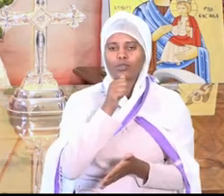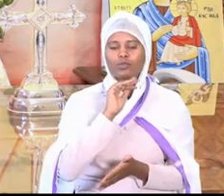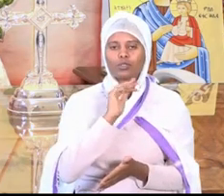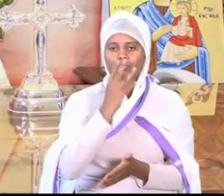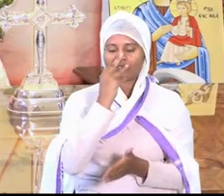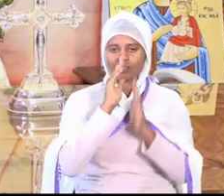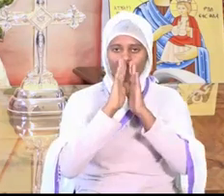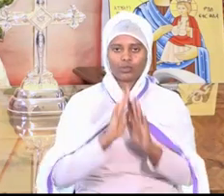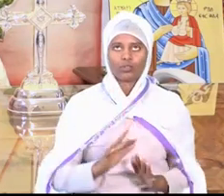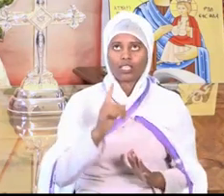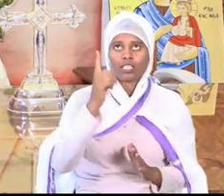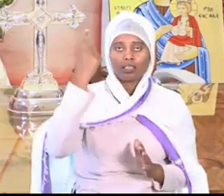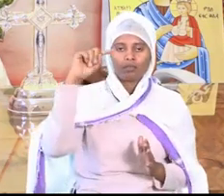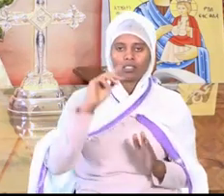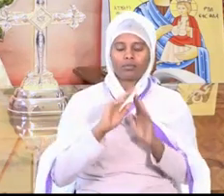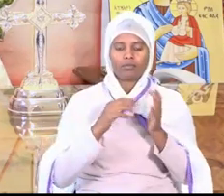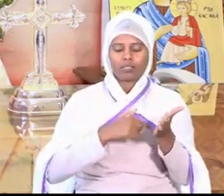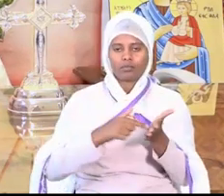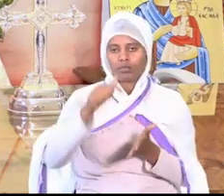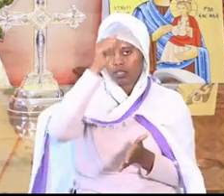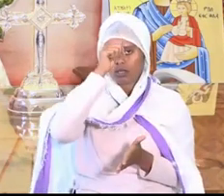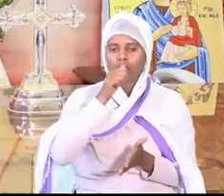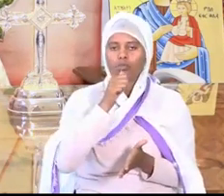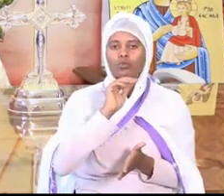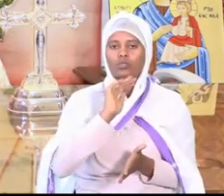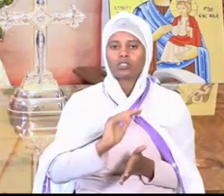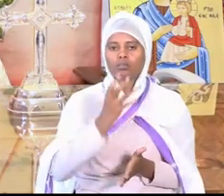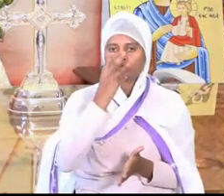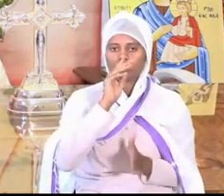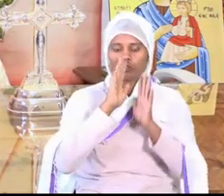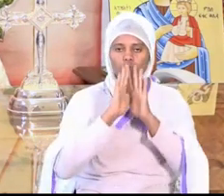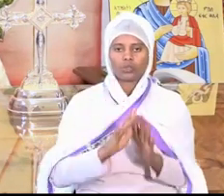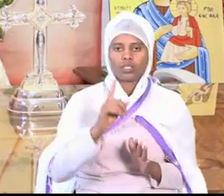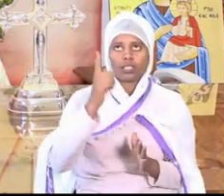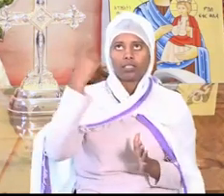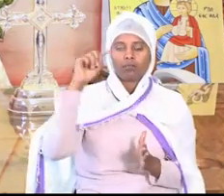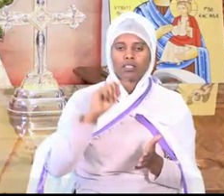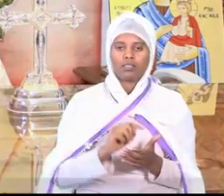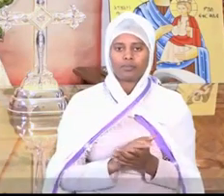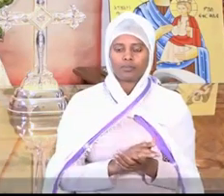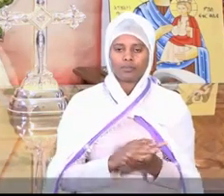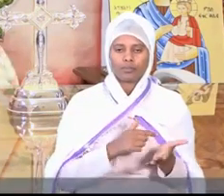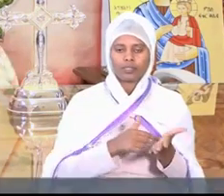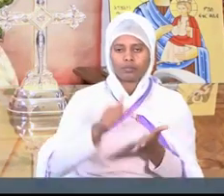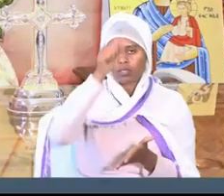በስመአብ ወወልድ ወመንፈስ ቅዱስ አሐዱ አምላክ በስመአብ ወወልድ ወመንፈስ ቅዱስ አሐዱ